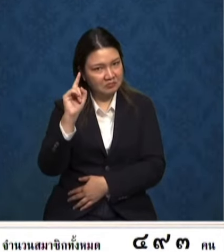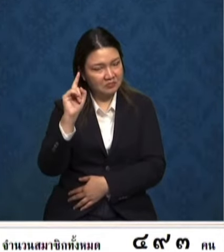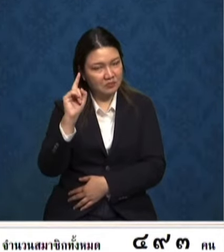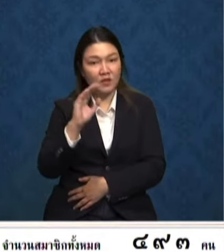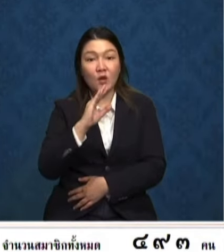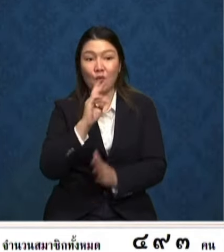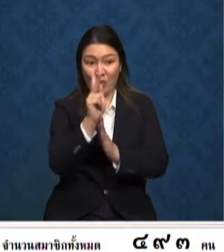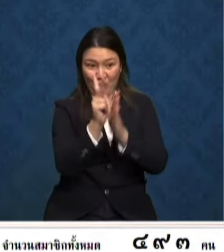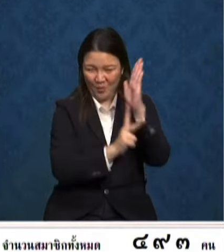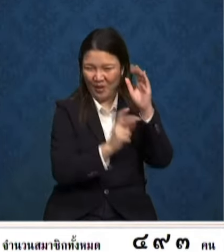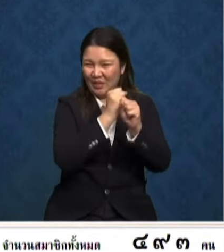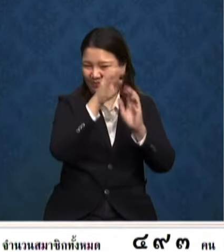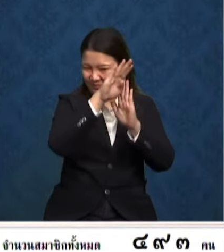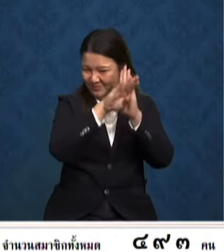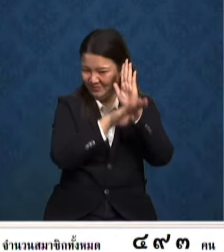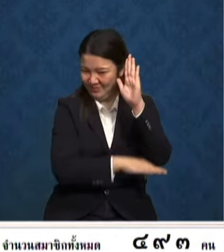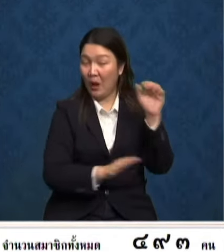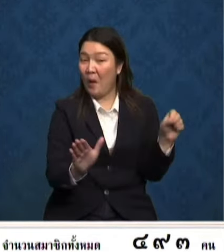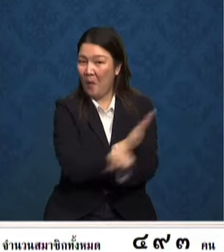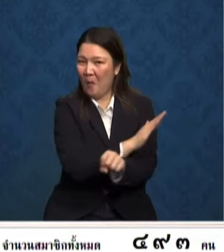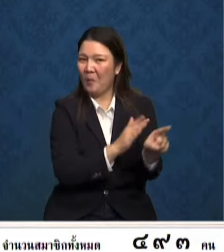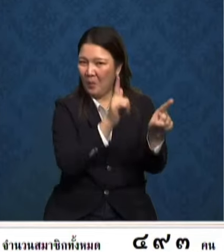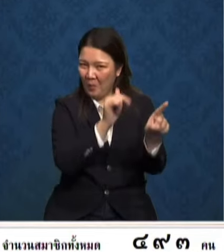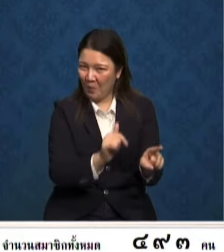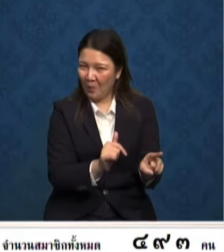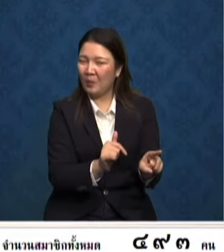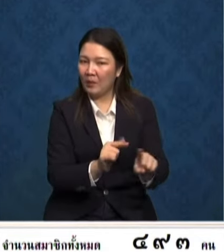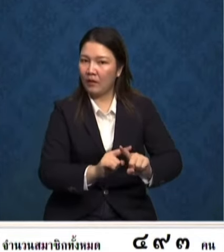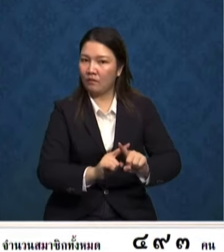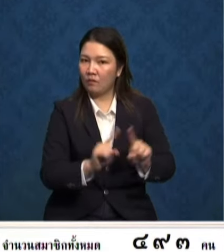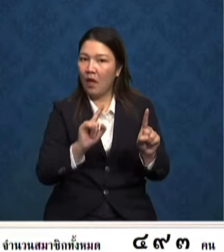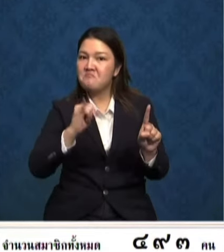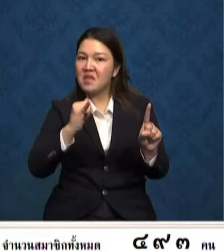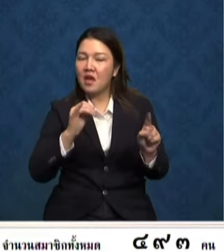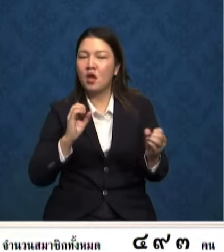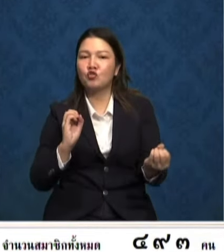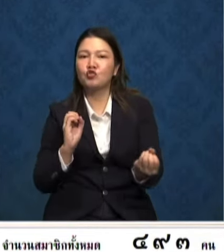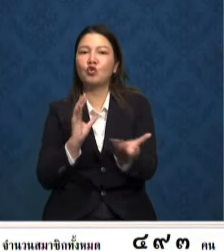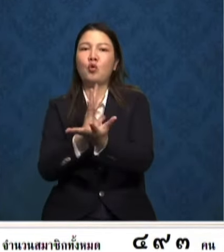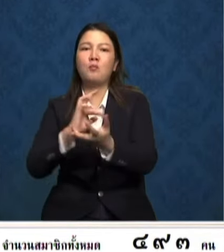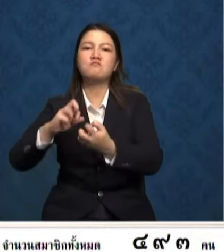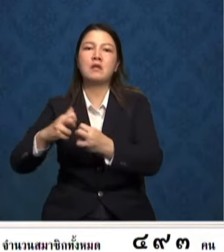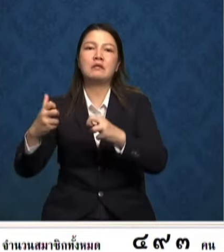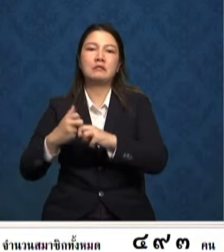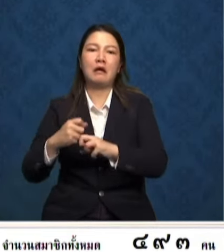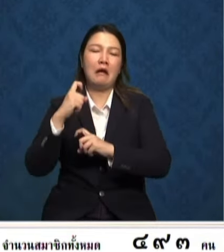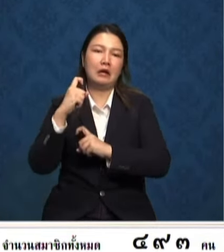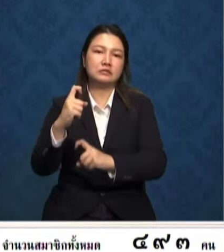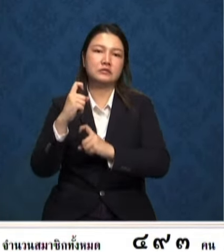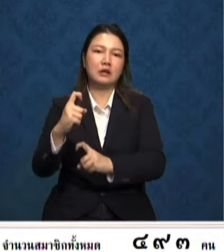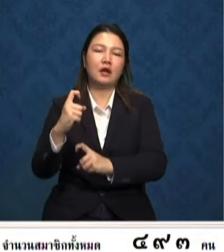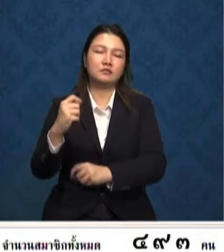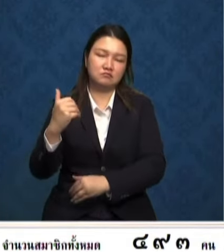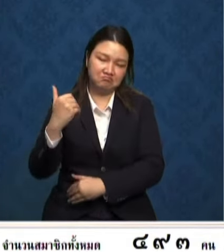ามกฎหมายอย่างครบถ้วนก็สามารถนำไปสู่วิกฤตและหายนะ